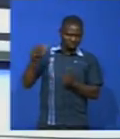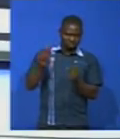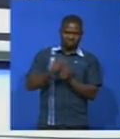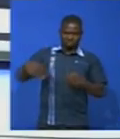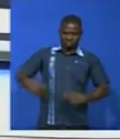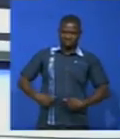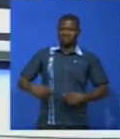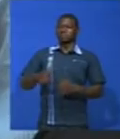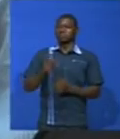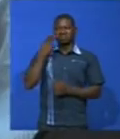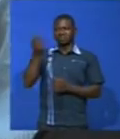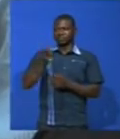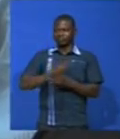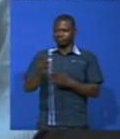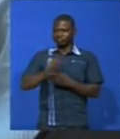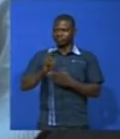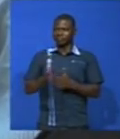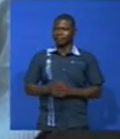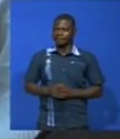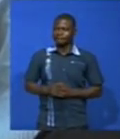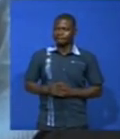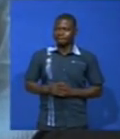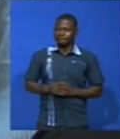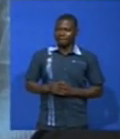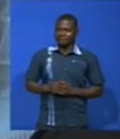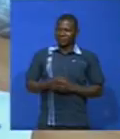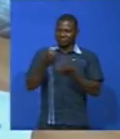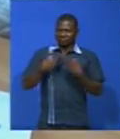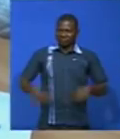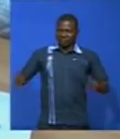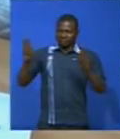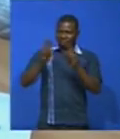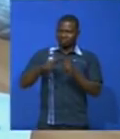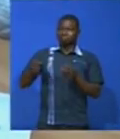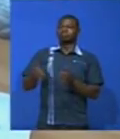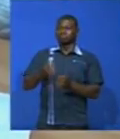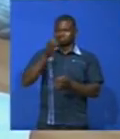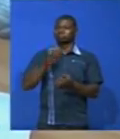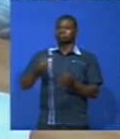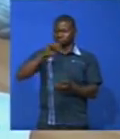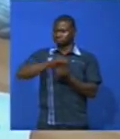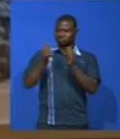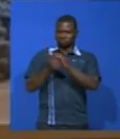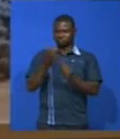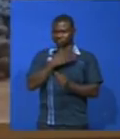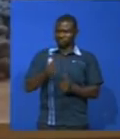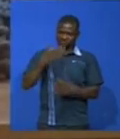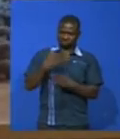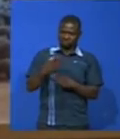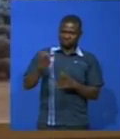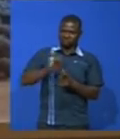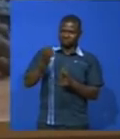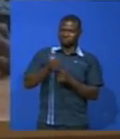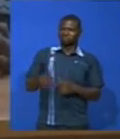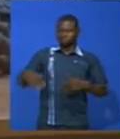Zundi, Nathalie Savadogo. À ce rendez-vous d'échange et de partage entre nouveaux jeunes cinéastes et les